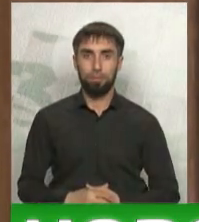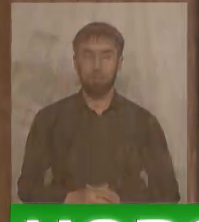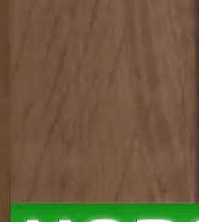24